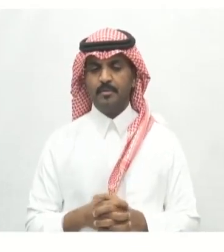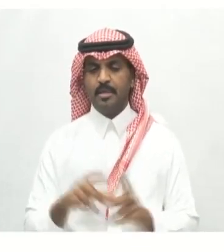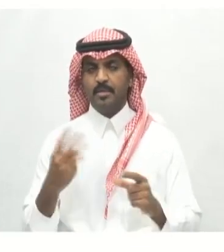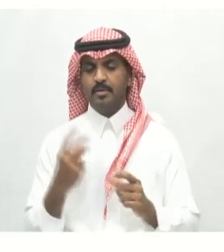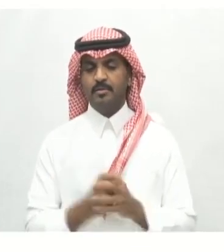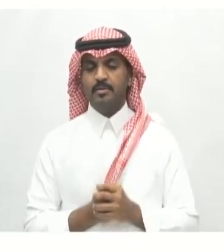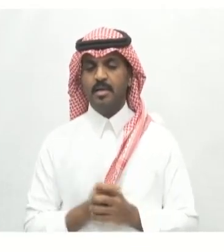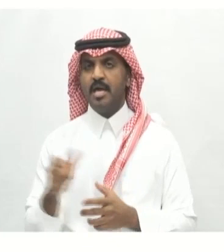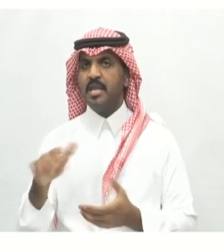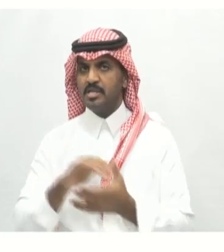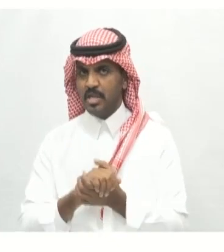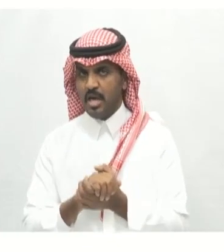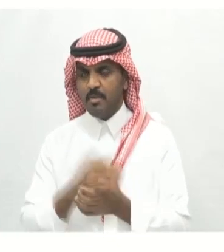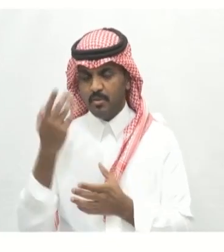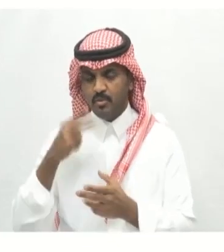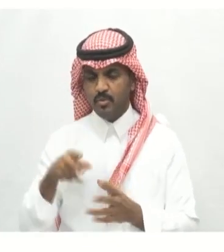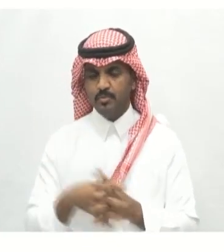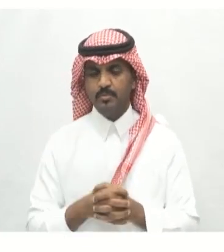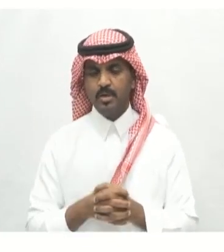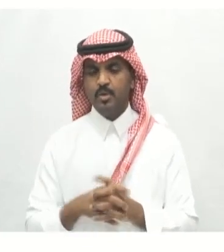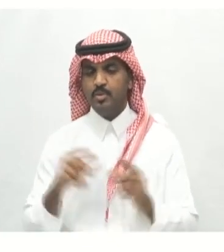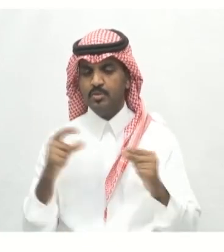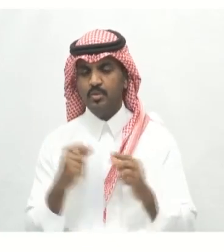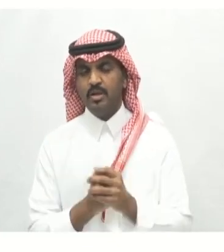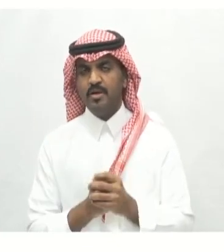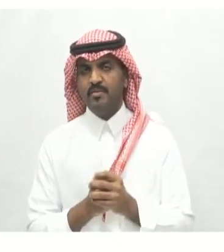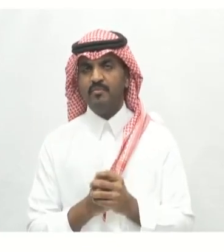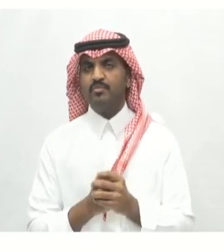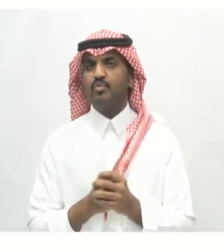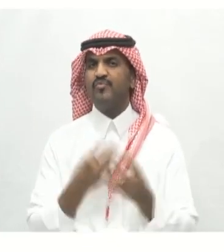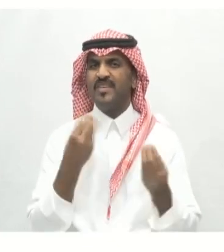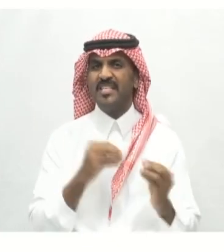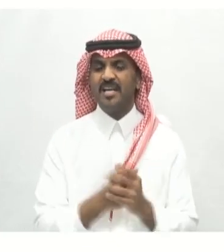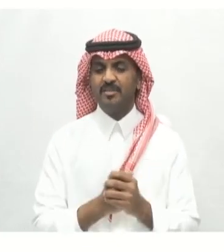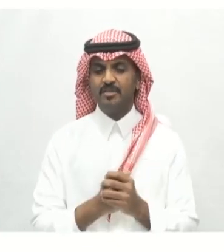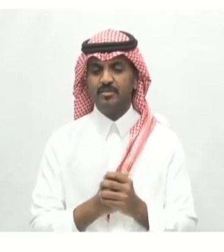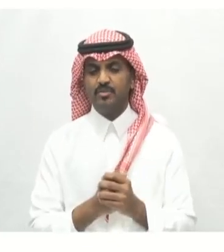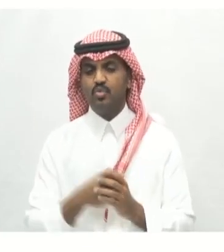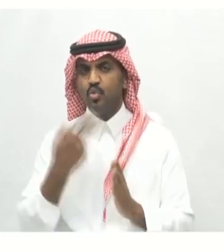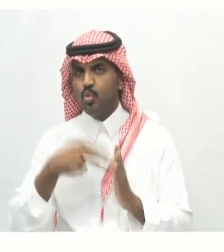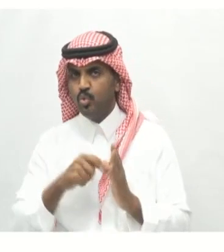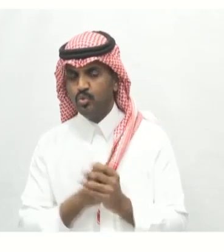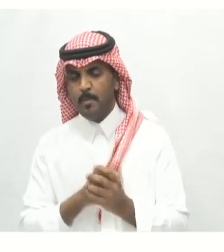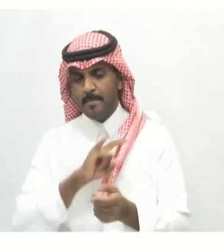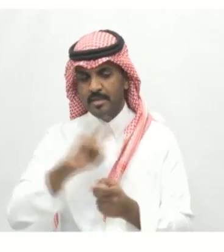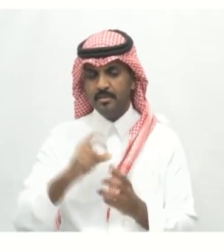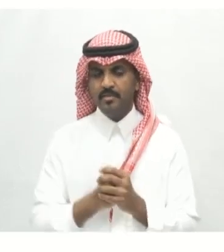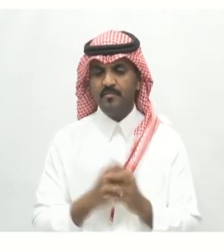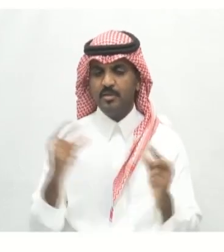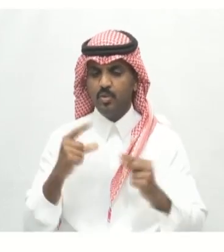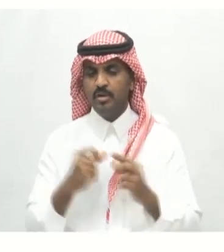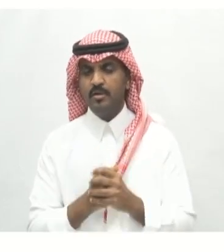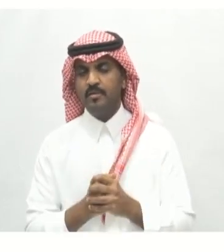الثاني ان الصحابه رضي الله عنهم كانوا يستدلون على فساد العقود بالنهي عنها فقد